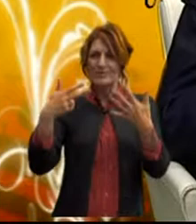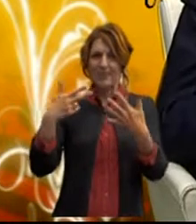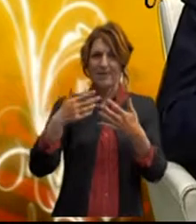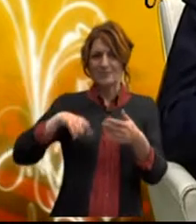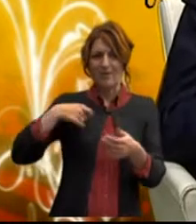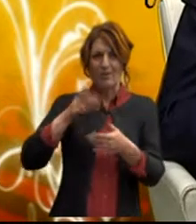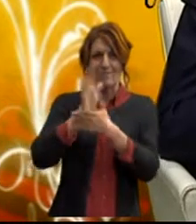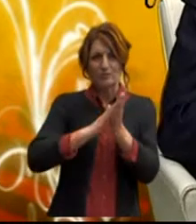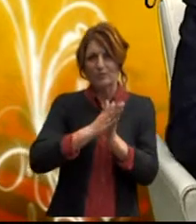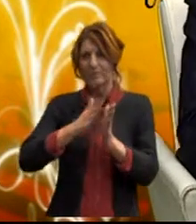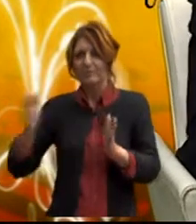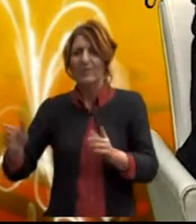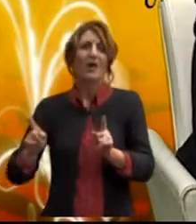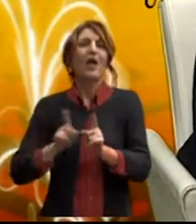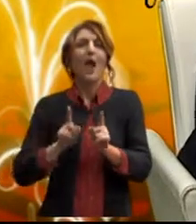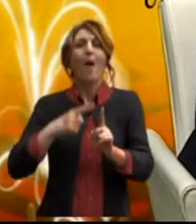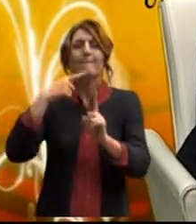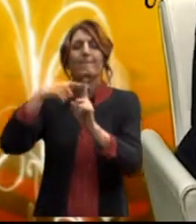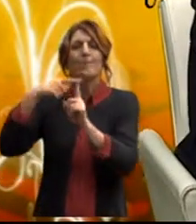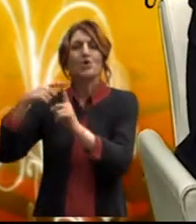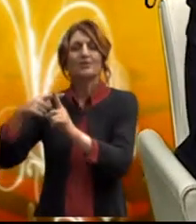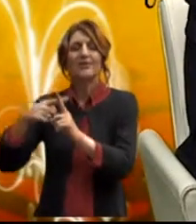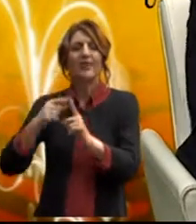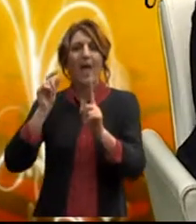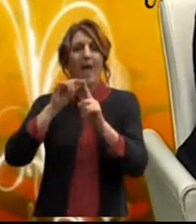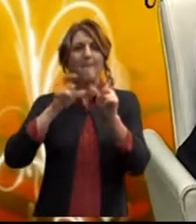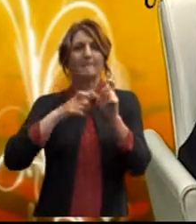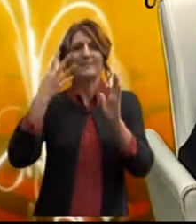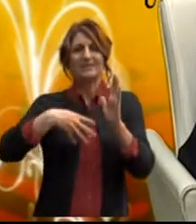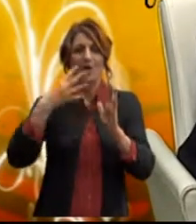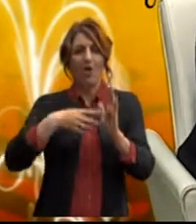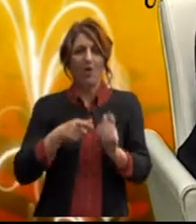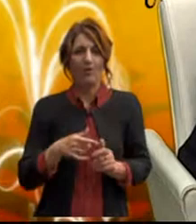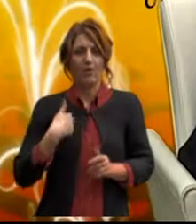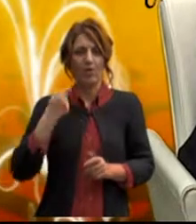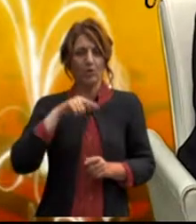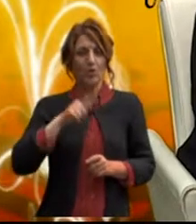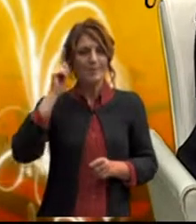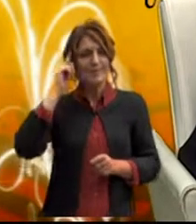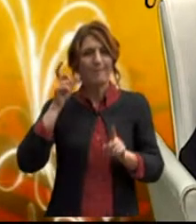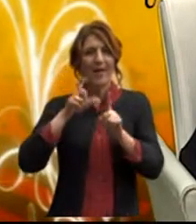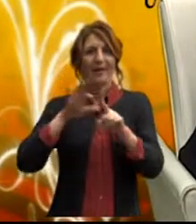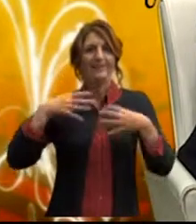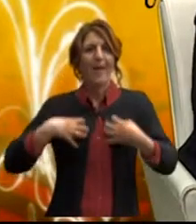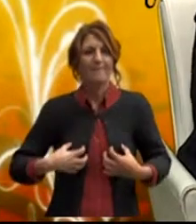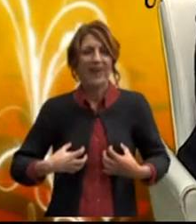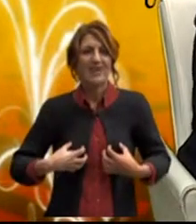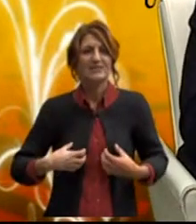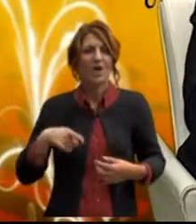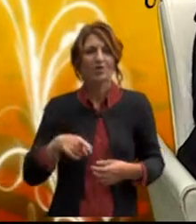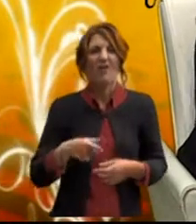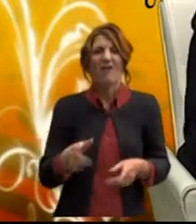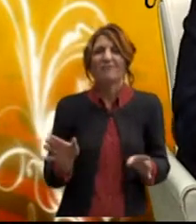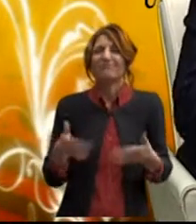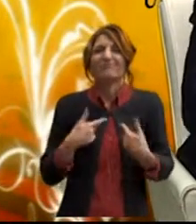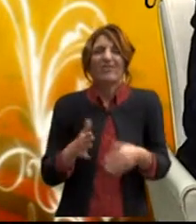krenuo jedan trend takozvane pozitivne psihologije. Mi znamo da depresija je zapravo naučena